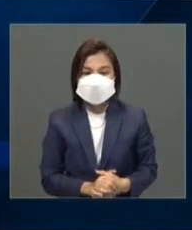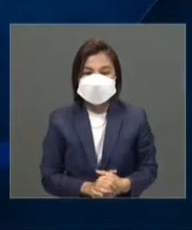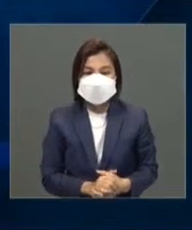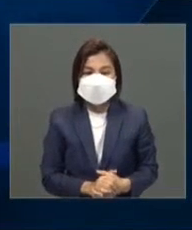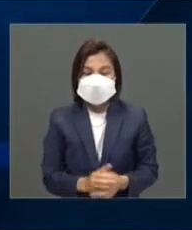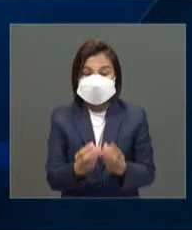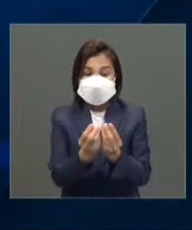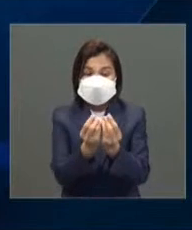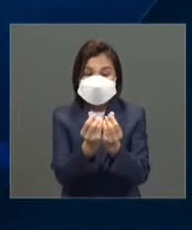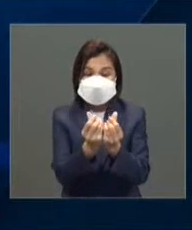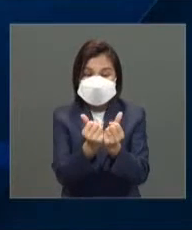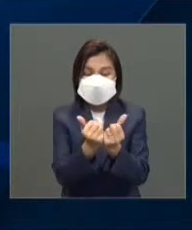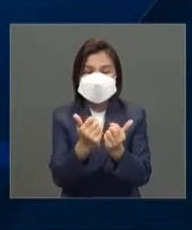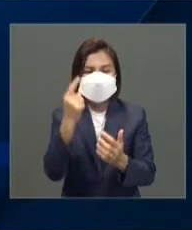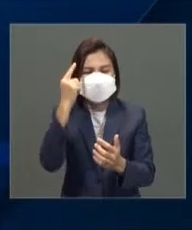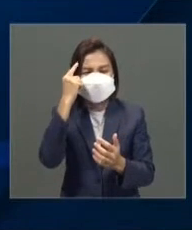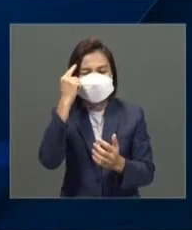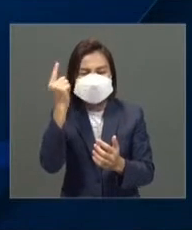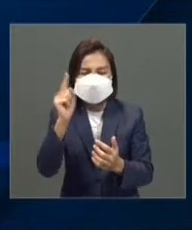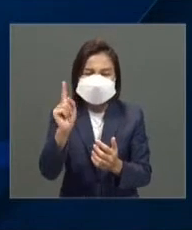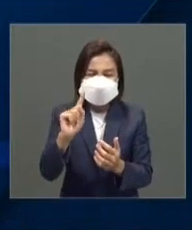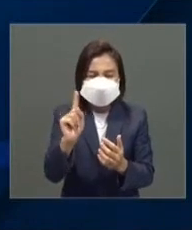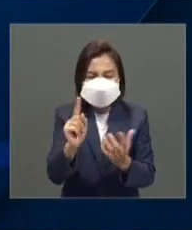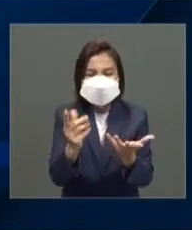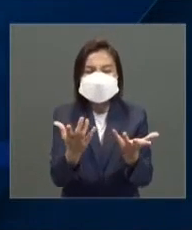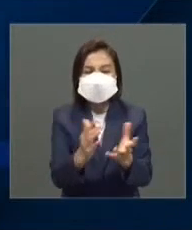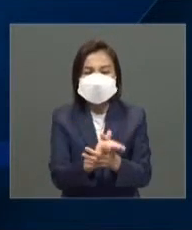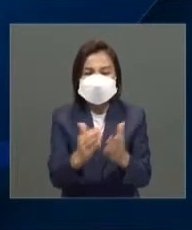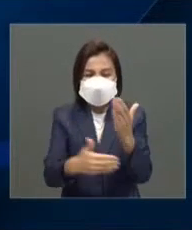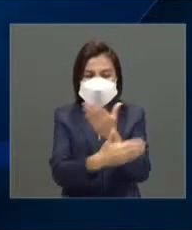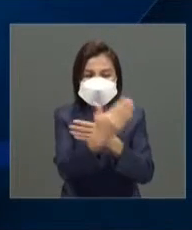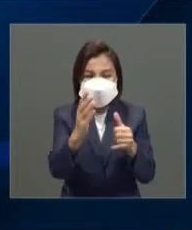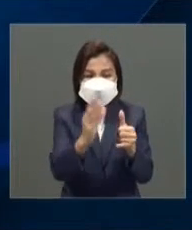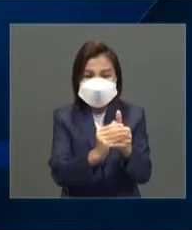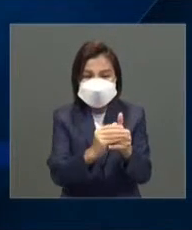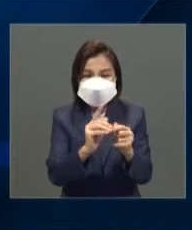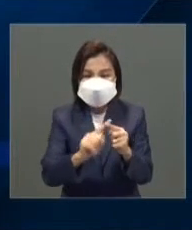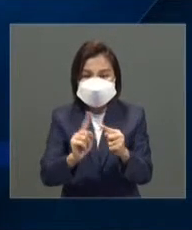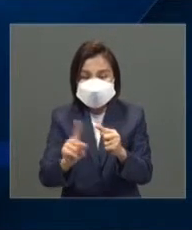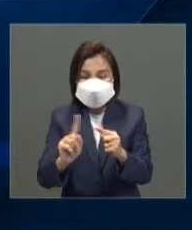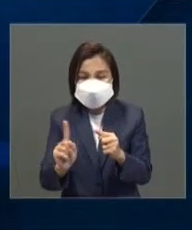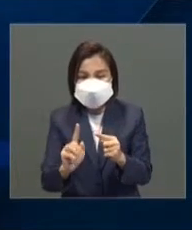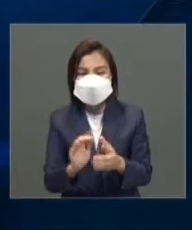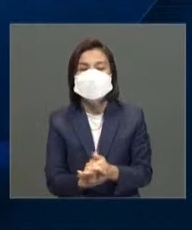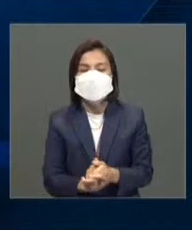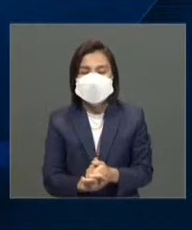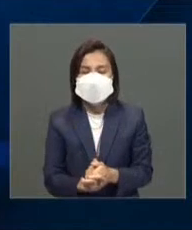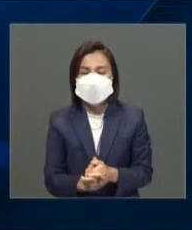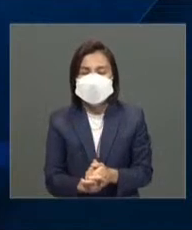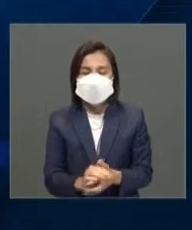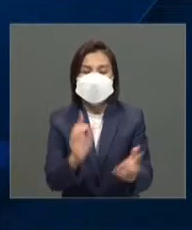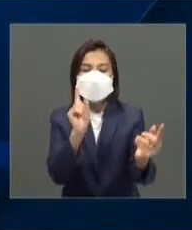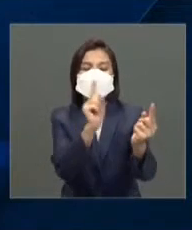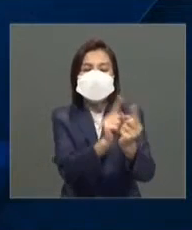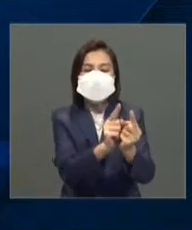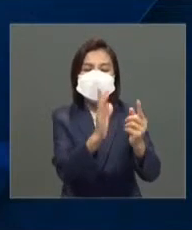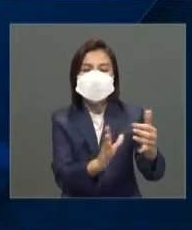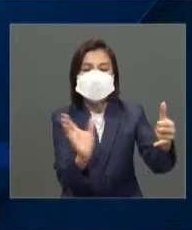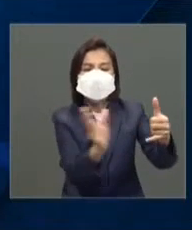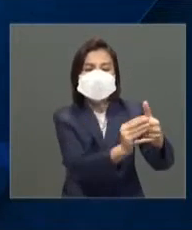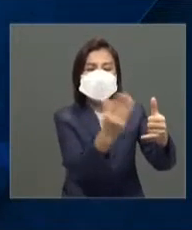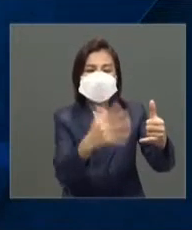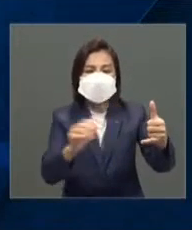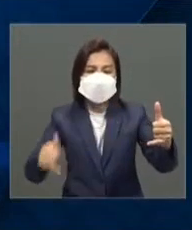ในรายละเอียดว่ามีความเสี่ยงอะไรบ้างนะครับผู้ติดเชื้อโดยส่วนใหญ่ก็แน่นอนครับก็สัมผัสกับผู้ป่วยก่อนหน้านะครับก็จะเป็นประเด็น